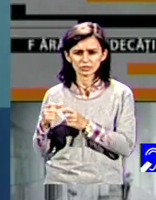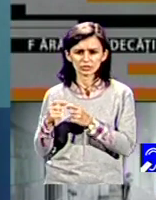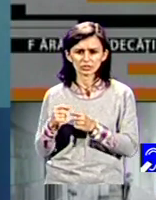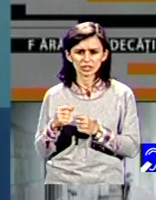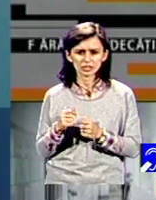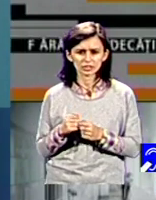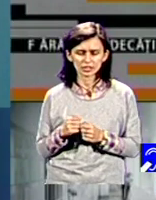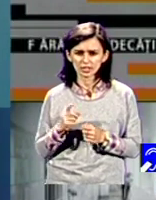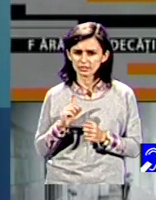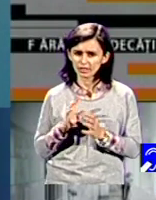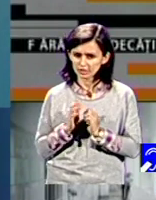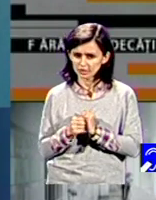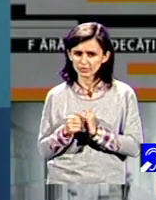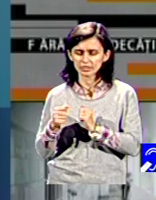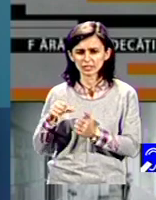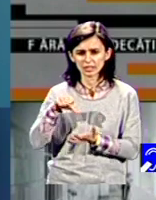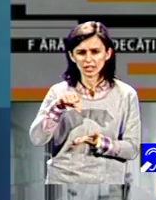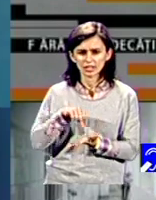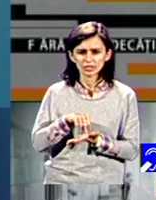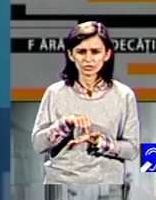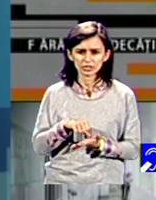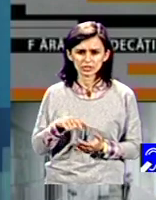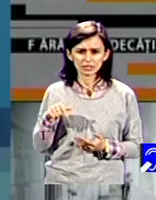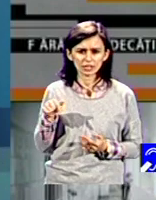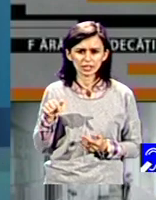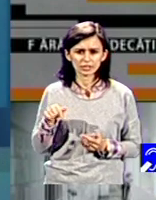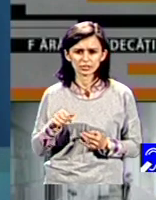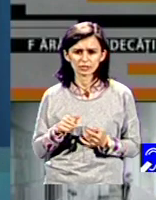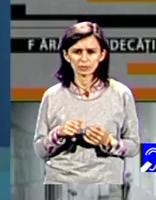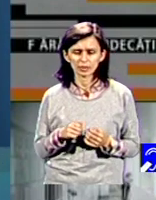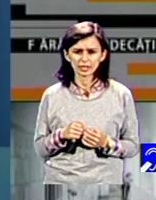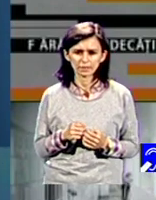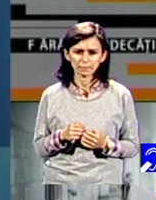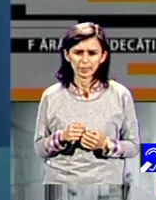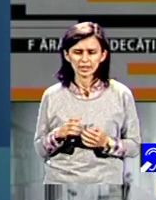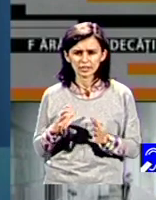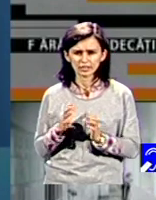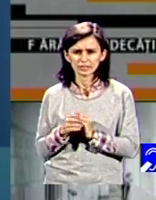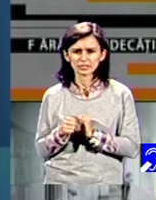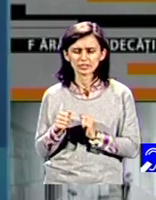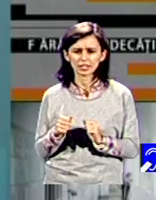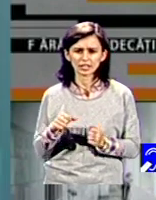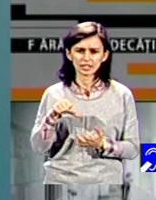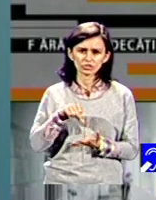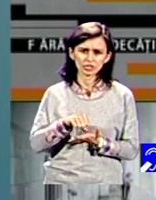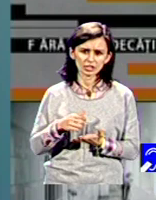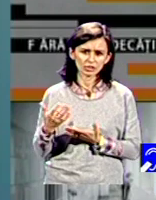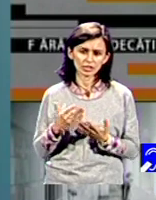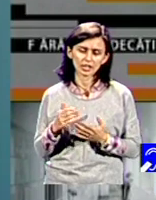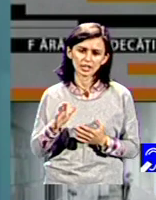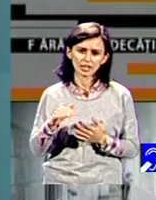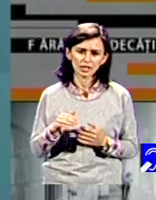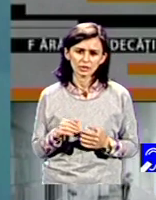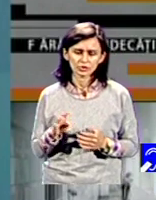mai întâmple adică săgeți în prezent cele mai multe Asta înseamnă doamnelor domnilor de dicționar de simboluri acestor centre mai mult care numele situații au inclusiv